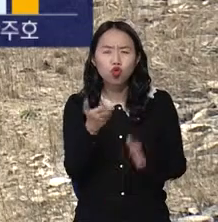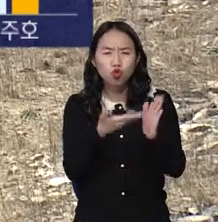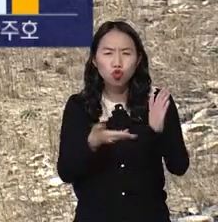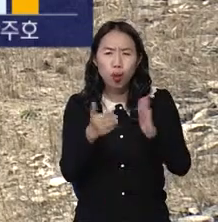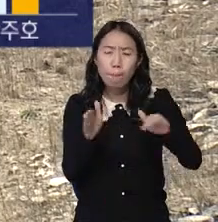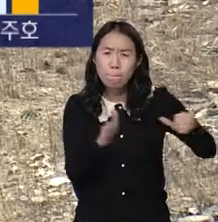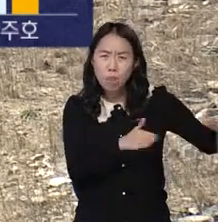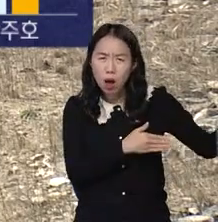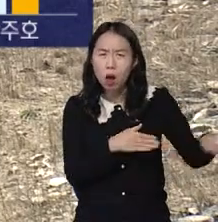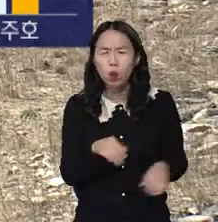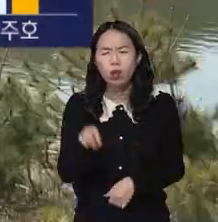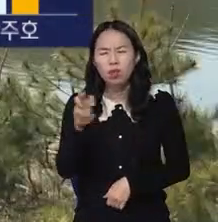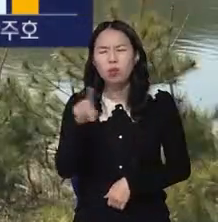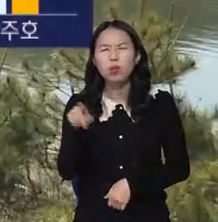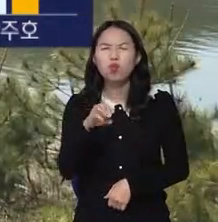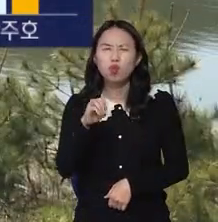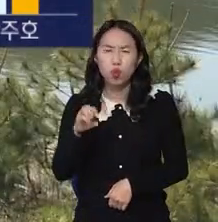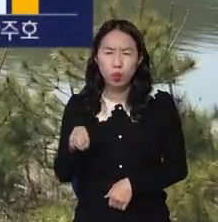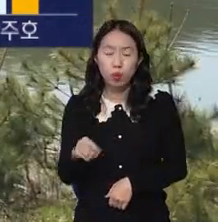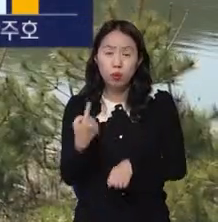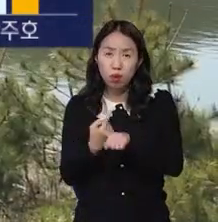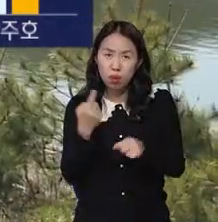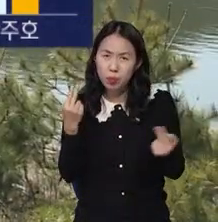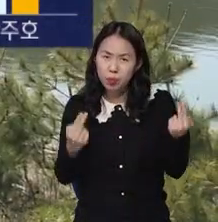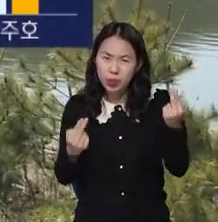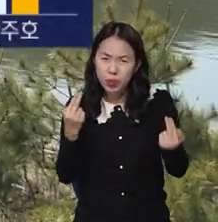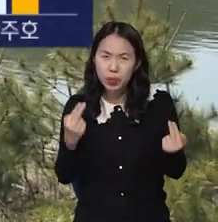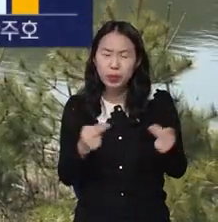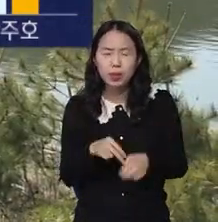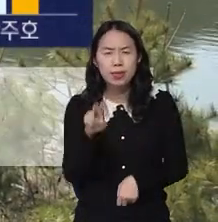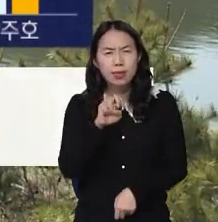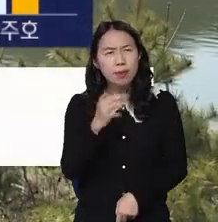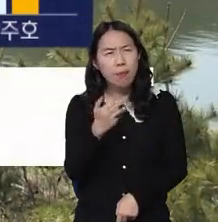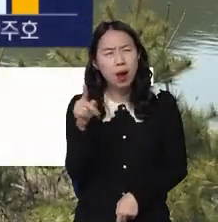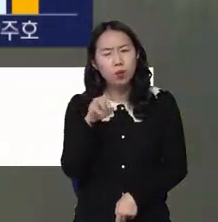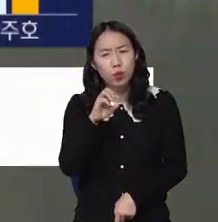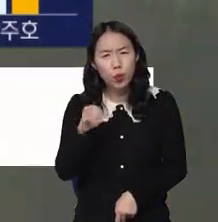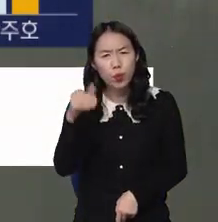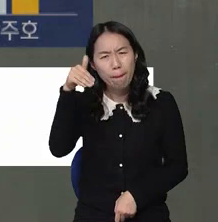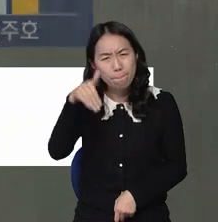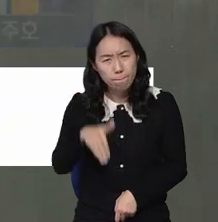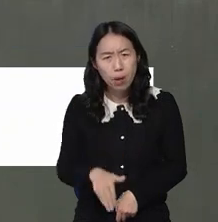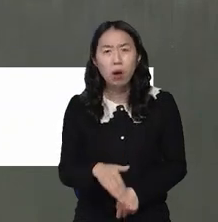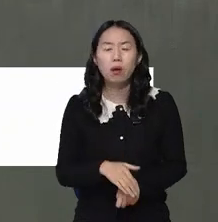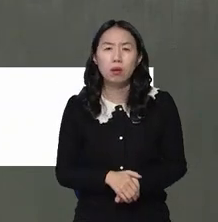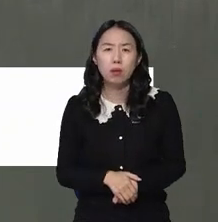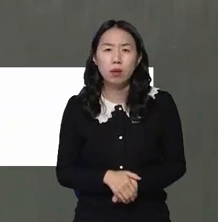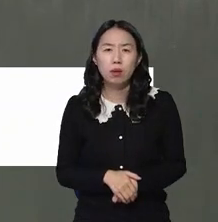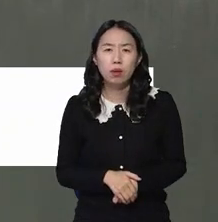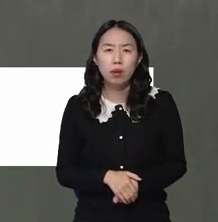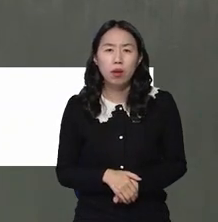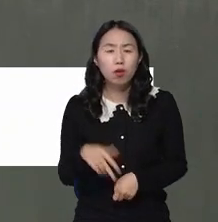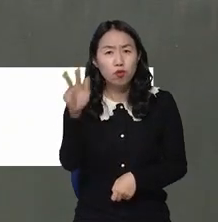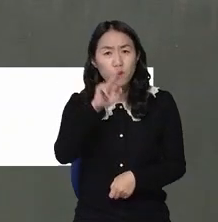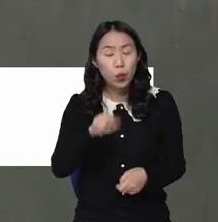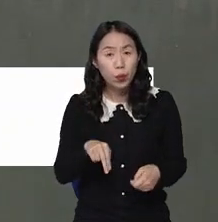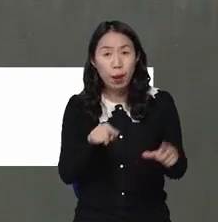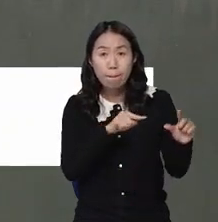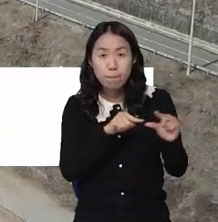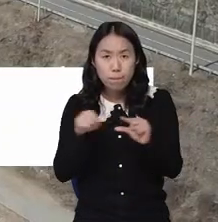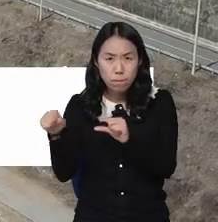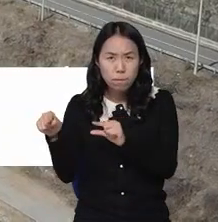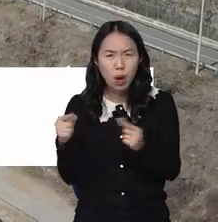30%대에 머물고 있습니다. 지난해와 비교해도 많게는 28%포인트가 뚝 떨어졌고 전국 평균